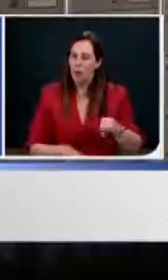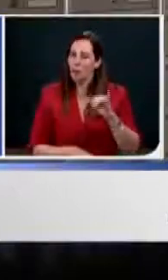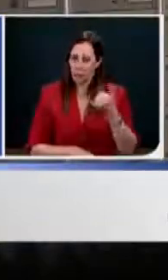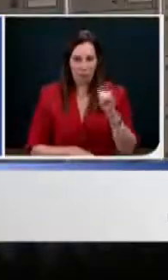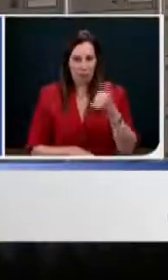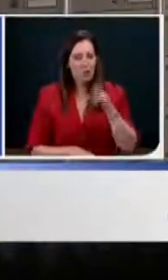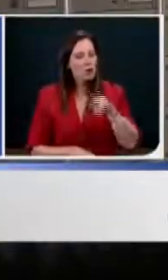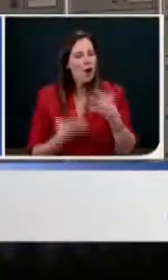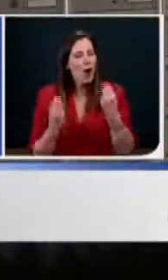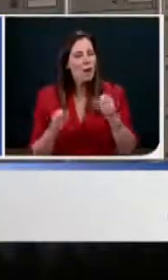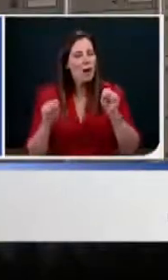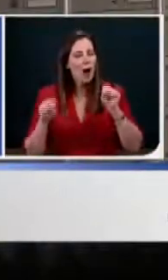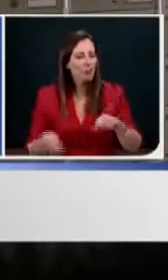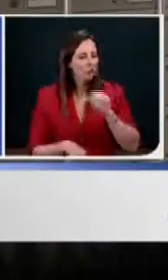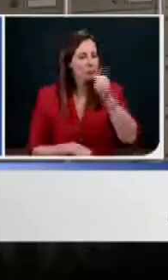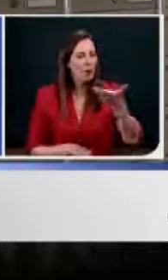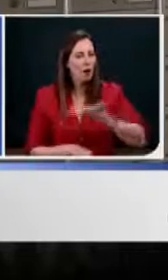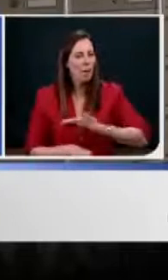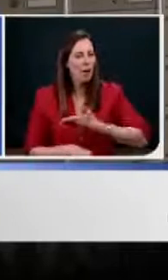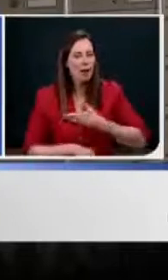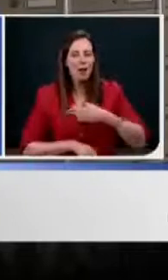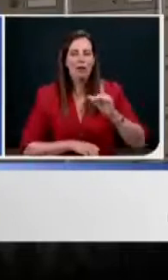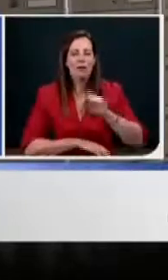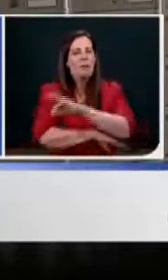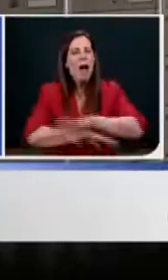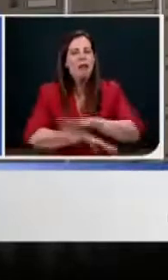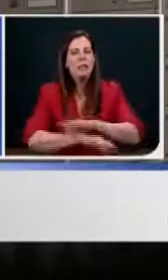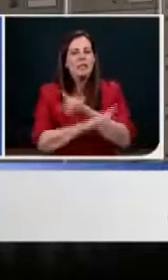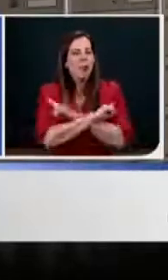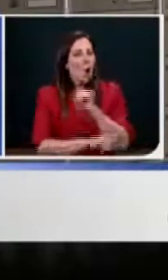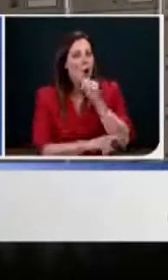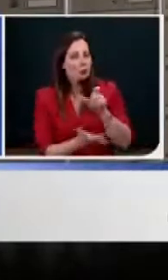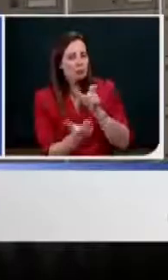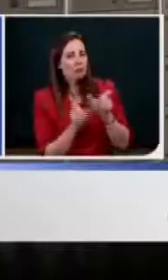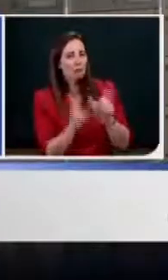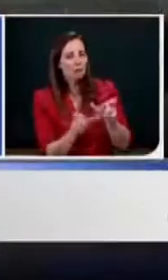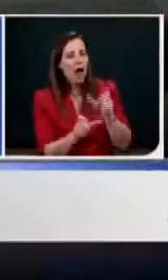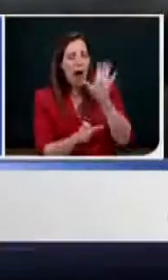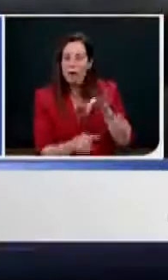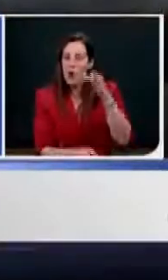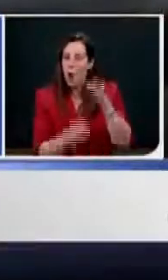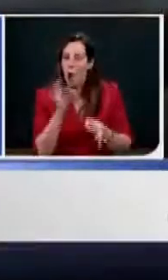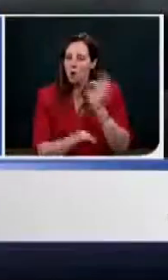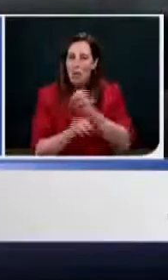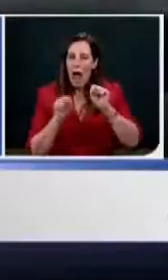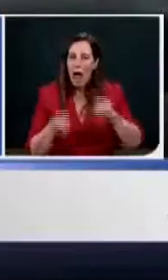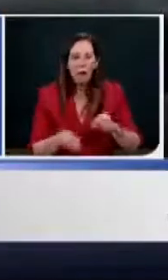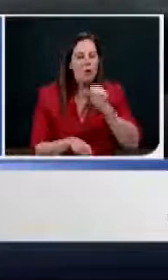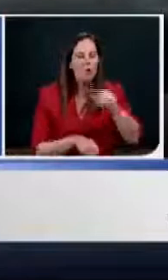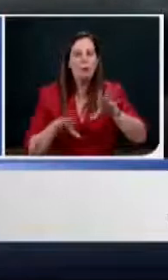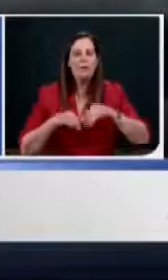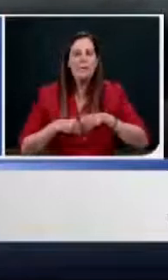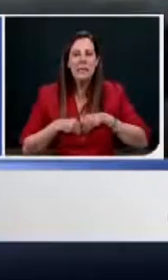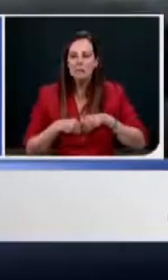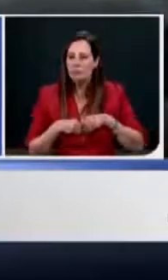מספר גדול של קבלנים שמנסים להימנע, אפילו בעזרת עורכי דין שלהם, לא להכניס. אמנם